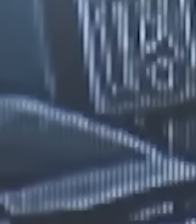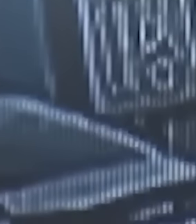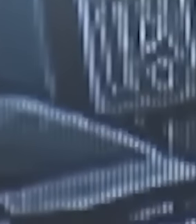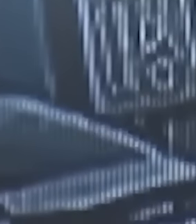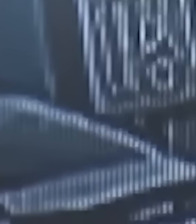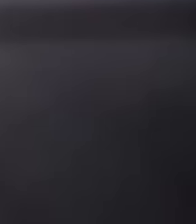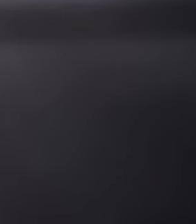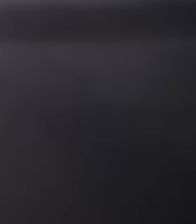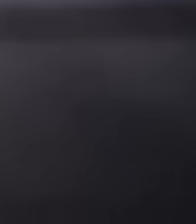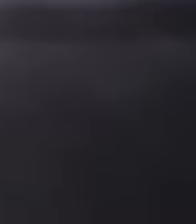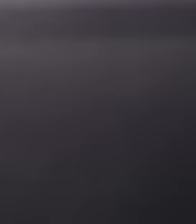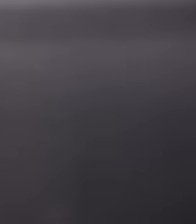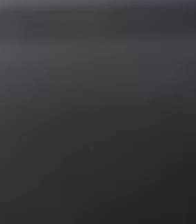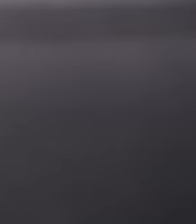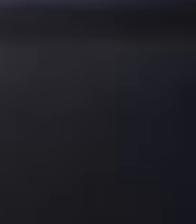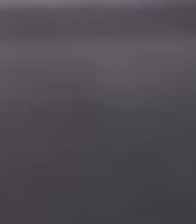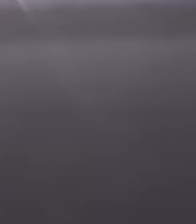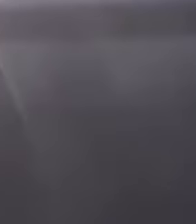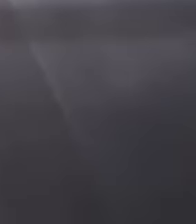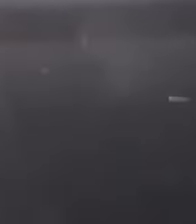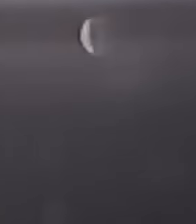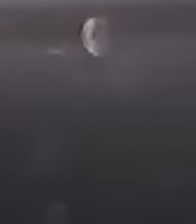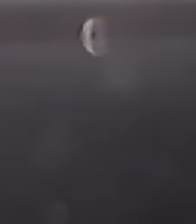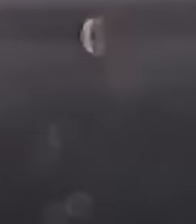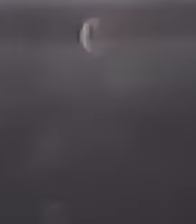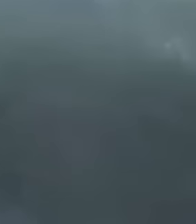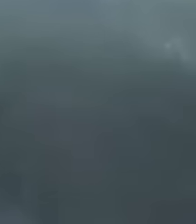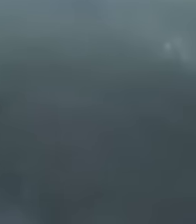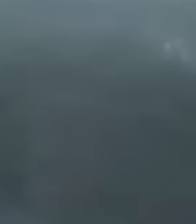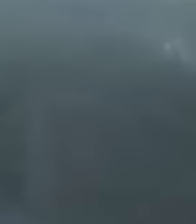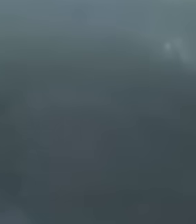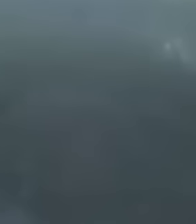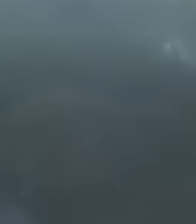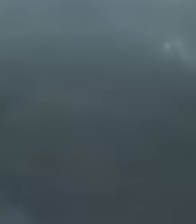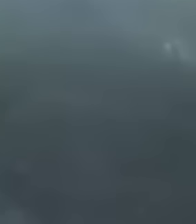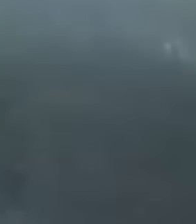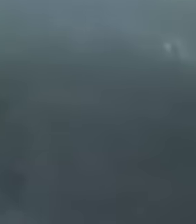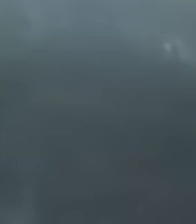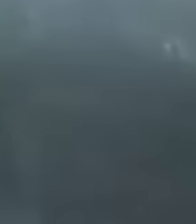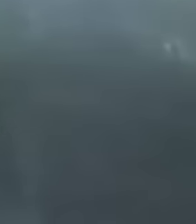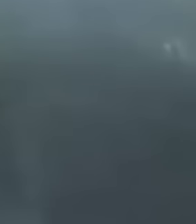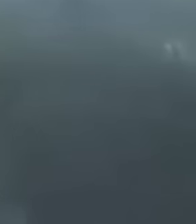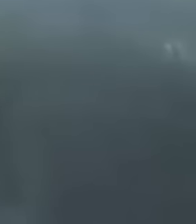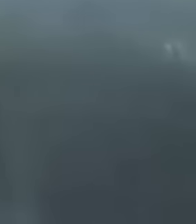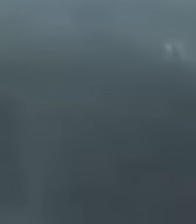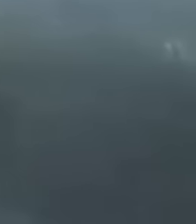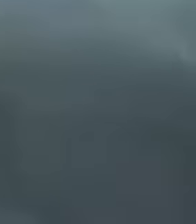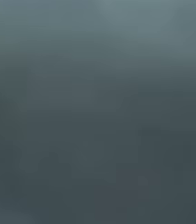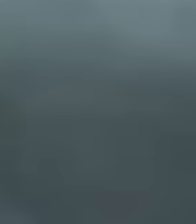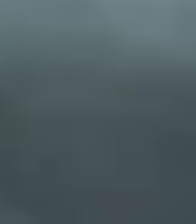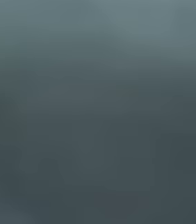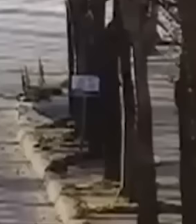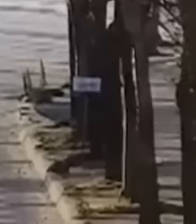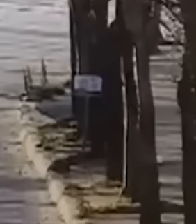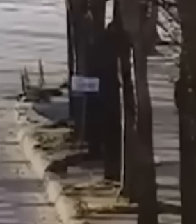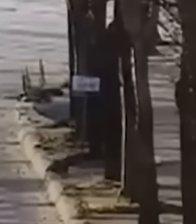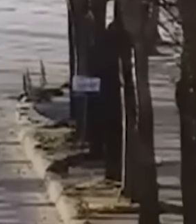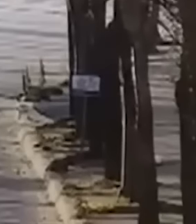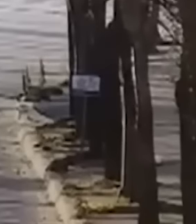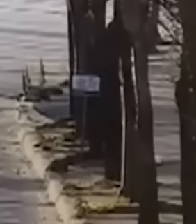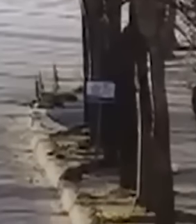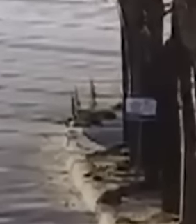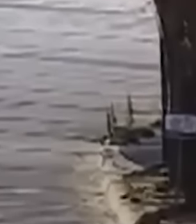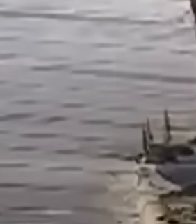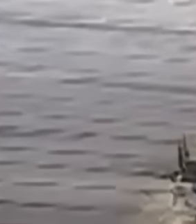추락했습니다. 운전을 하고 있던 할머니는 뒷좌석에 탄 손자 이름만 애타게 불렀지만 12살 도연이는 그